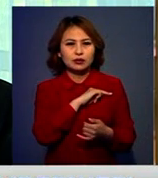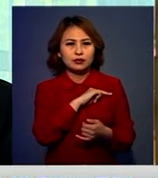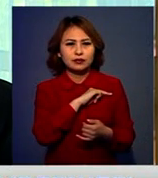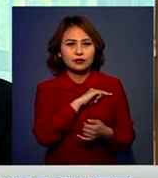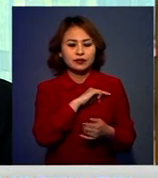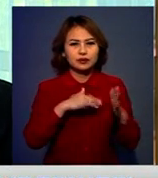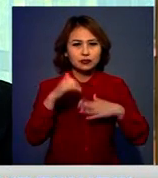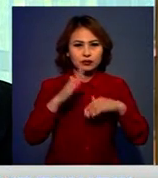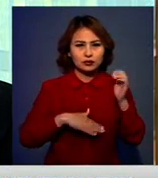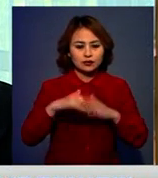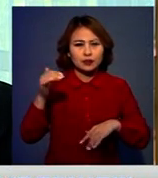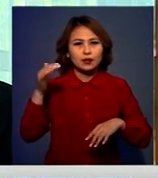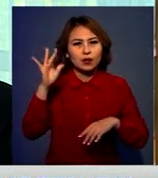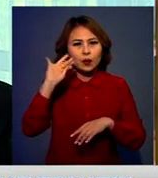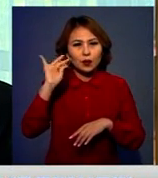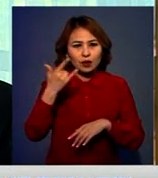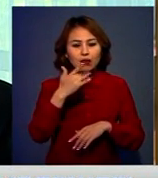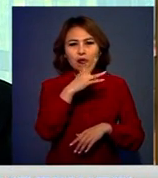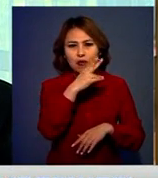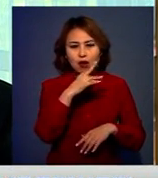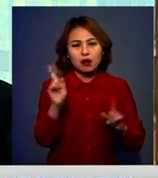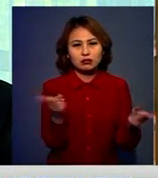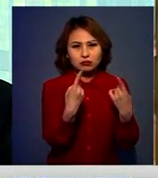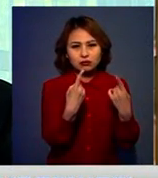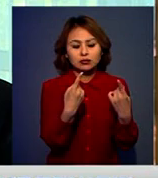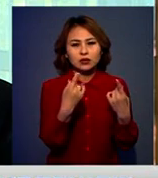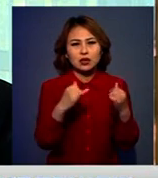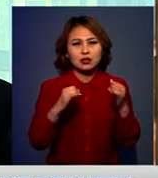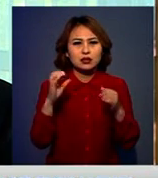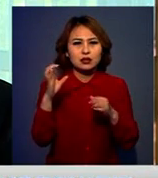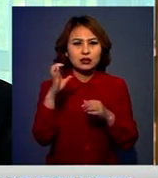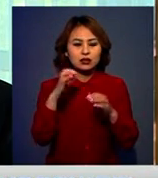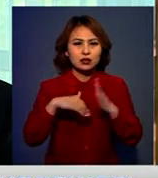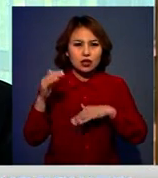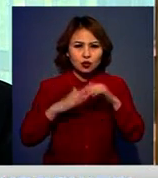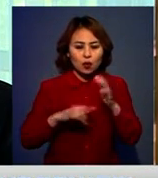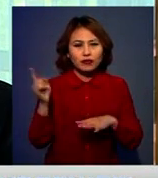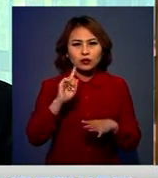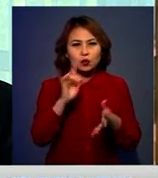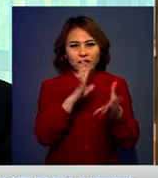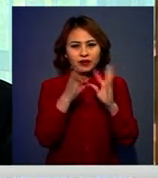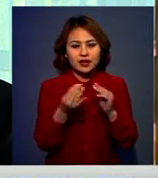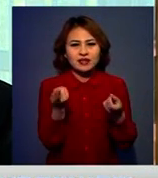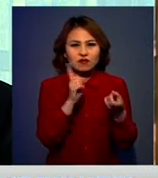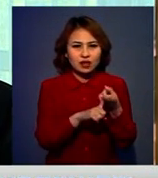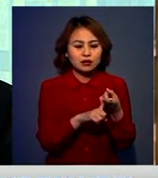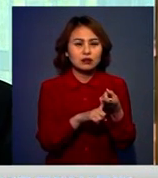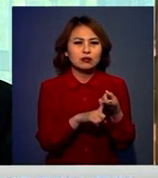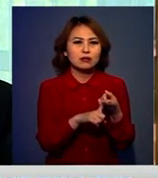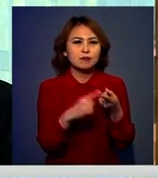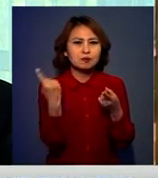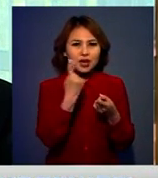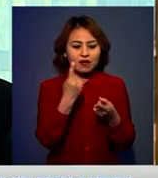қызметкерлердің тәжірибесін сол оңтүстік Кореяда жандандыру бойынша стажировкаға сондай бағытқа байланыстырғымыз келіп отыр